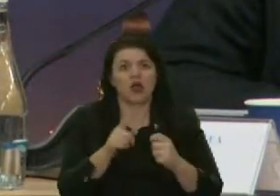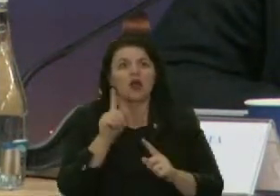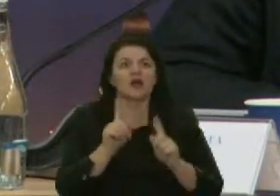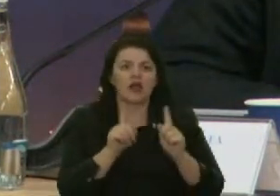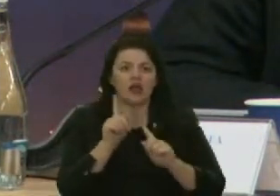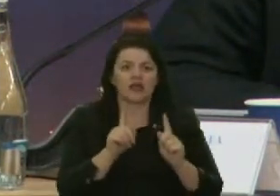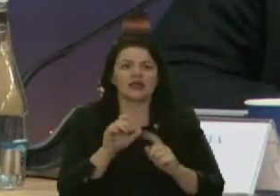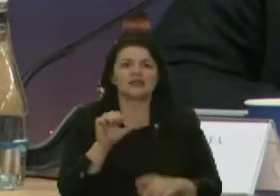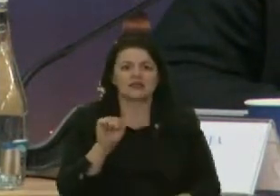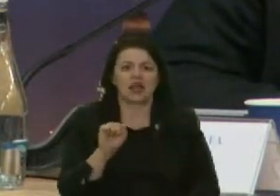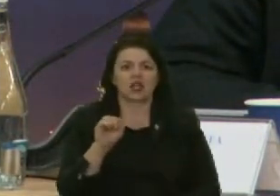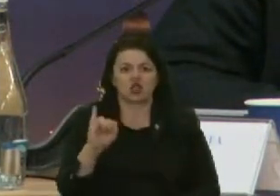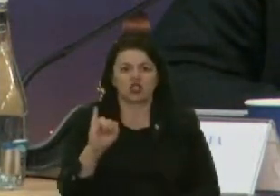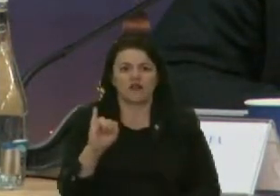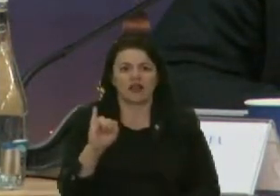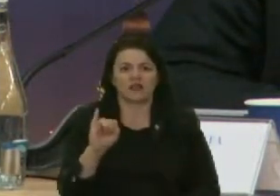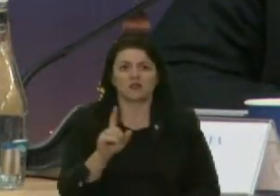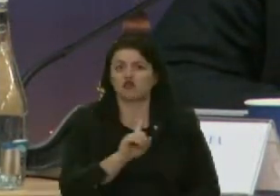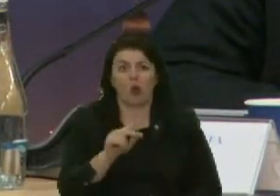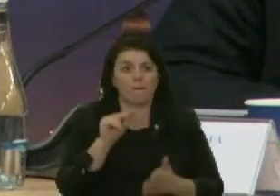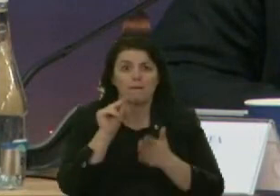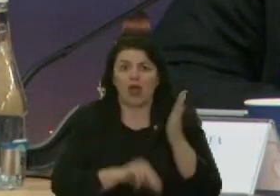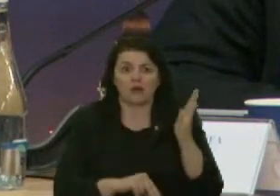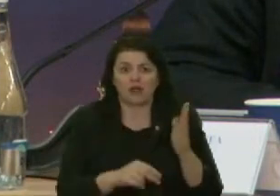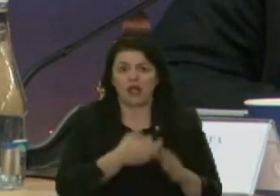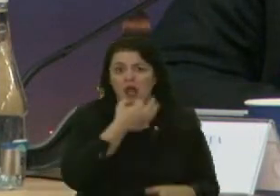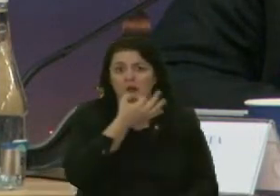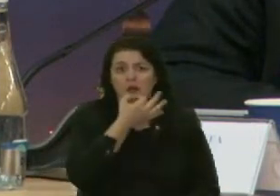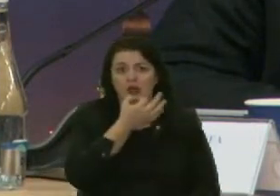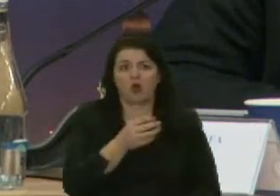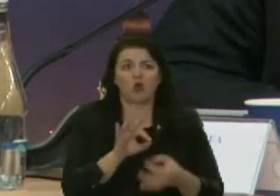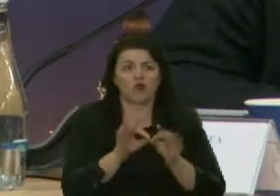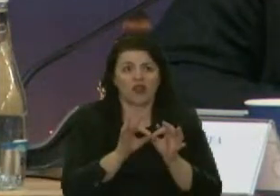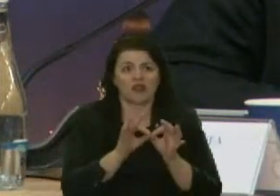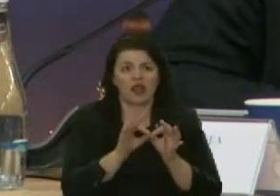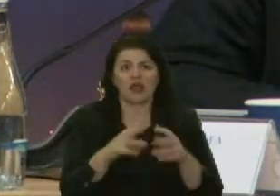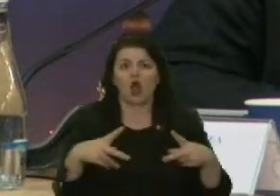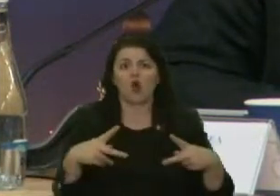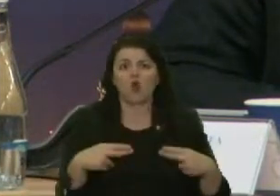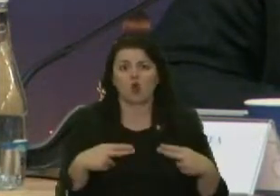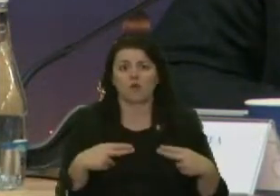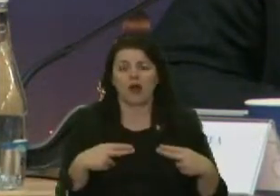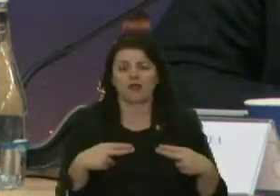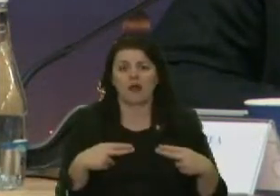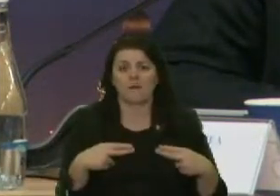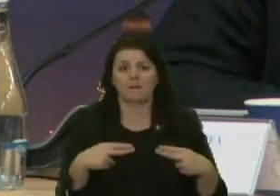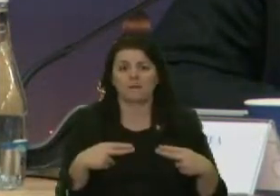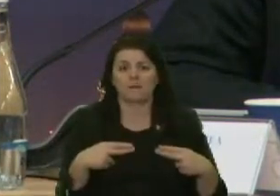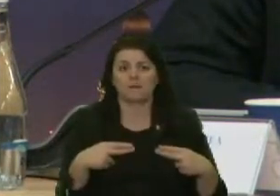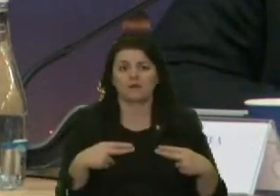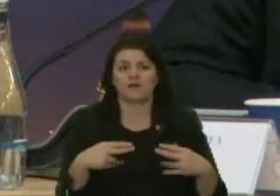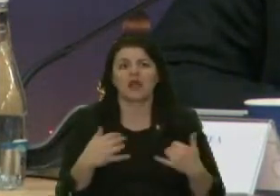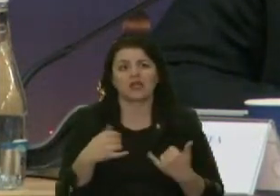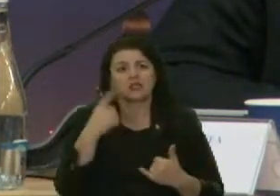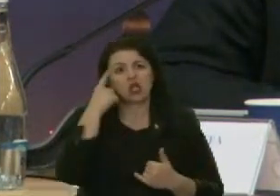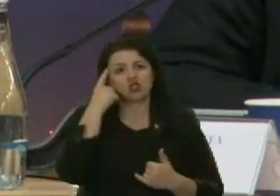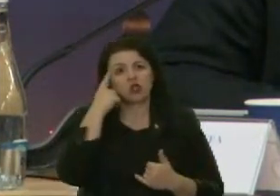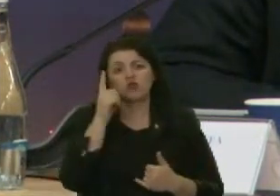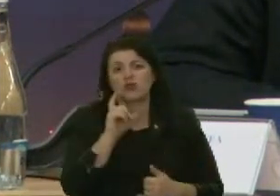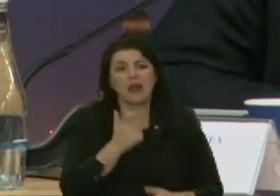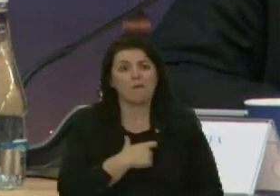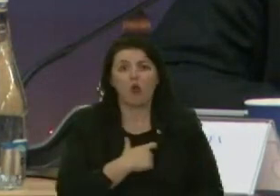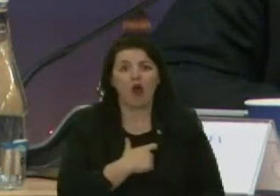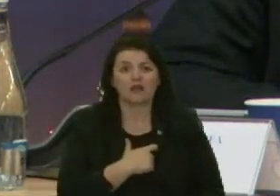sacra CV nu i voi permite ca să adreseze asemenea cuvinte și trebuie să fie curmate din start din rădăcină ca să știe că așa ceva Nu se